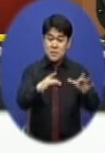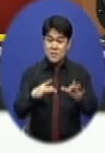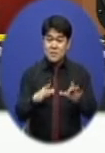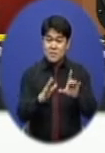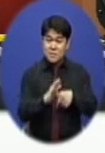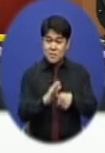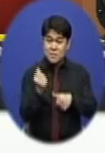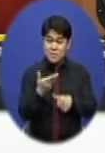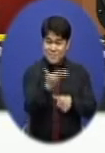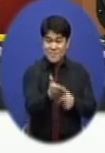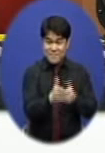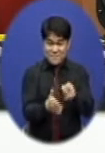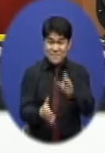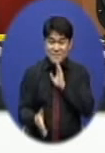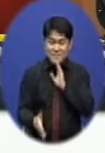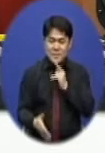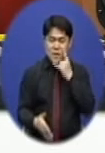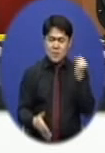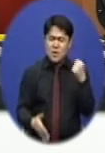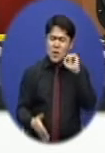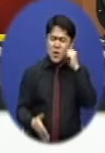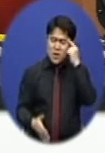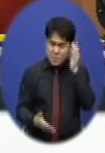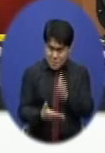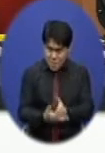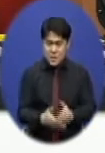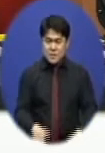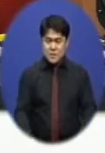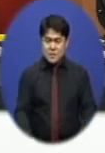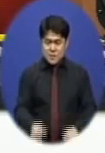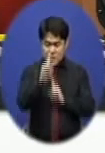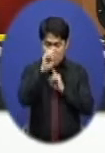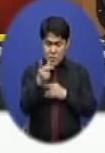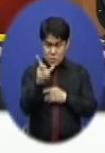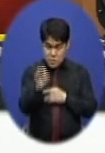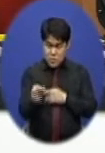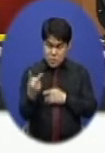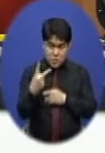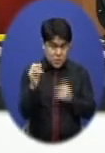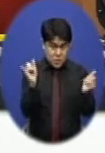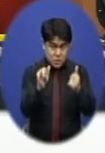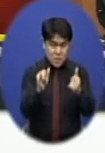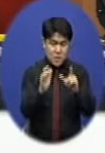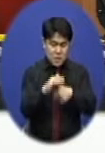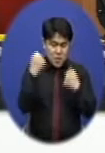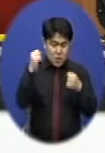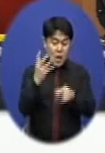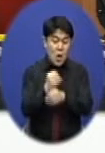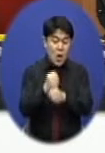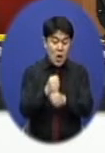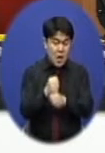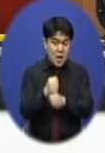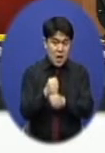해갖고 네네. 가지고 네. 있잖아요. 네. 네. 어머니 그래서... 어렵게 생각하지 마시고 네. 이효정 씨하고 통화를 해가지고 공연 날짜를